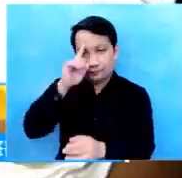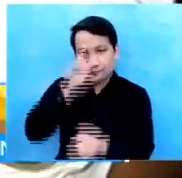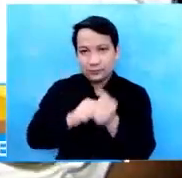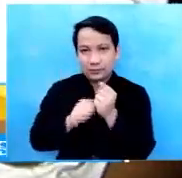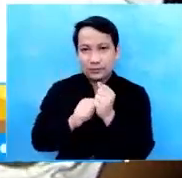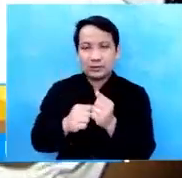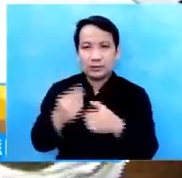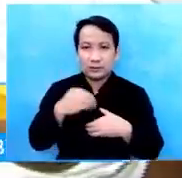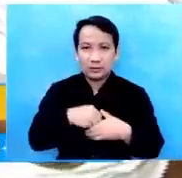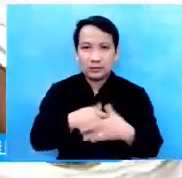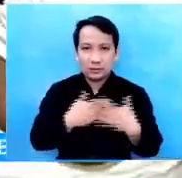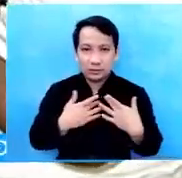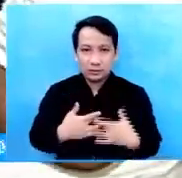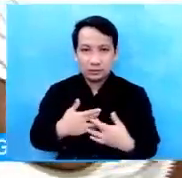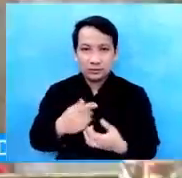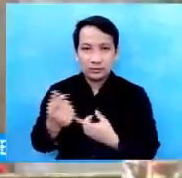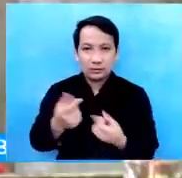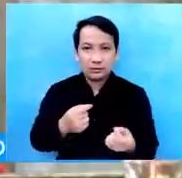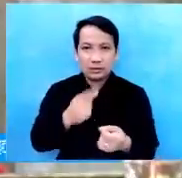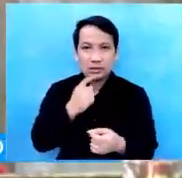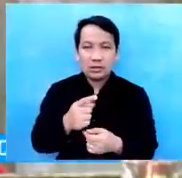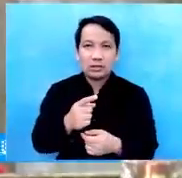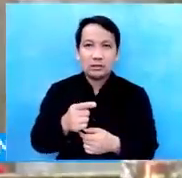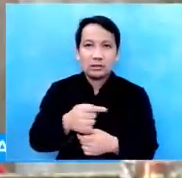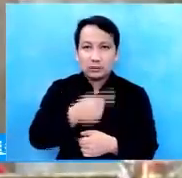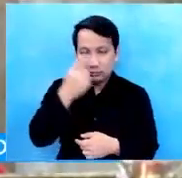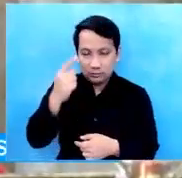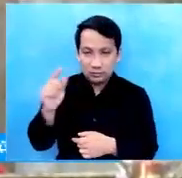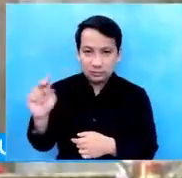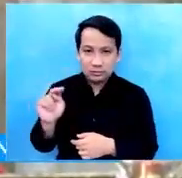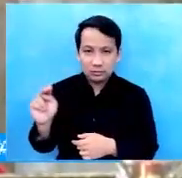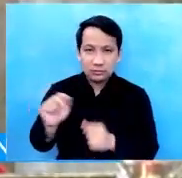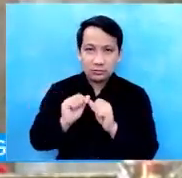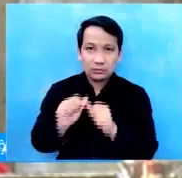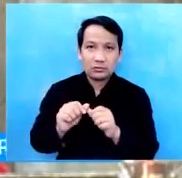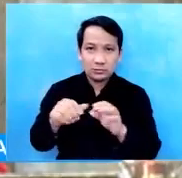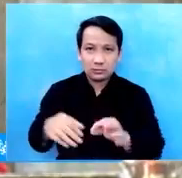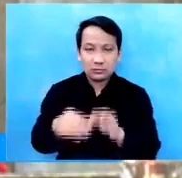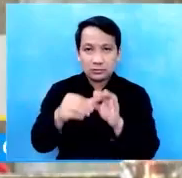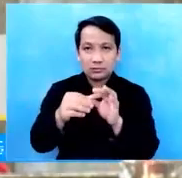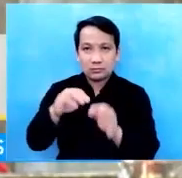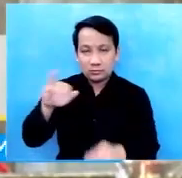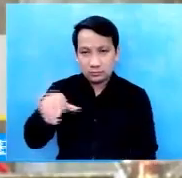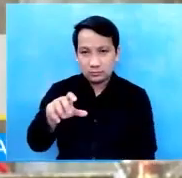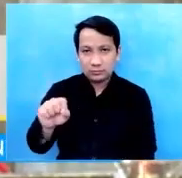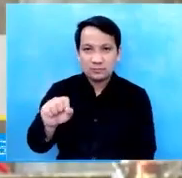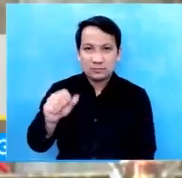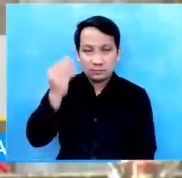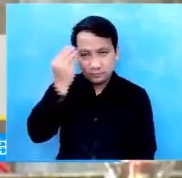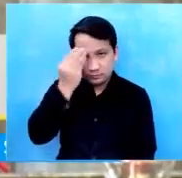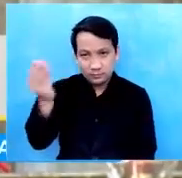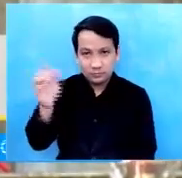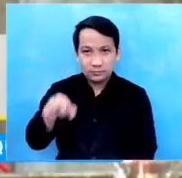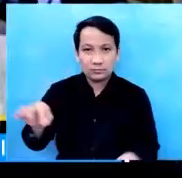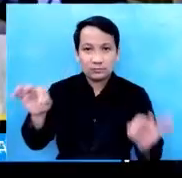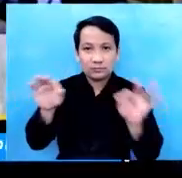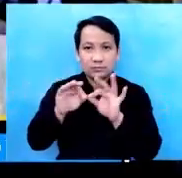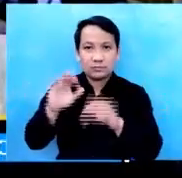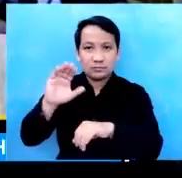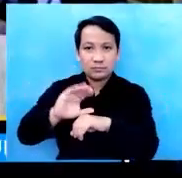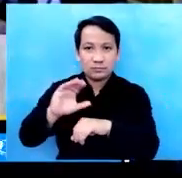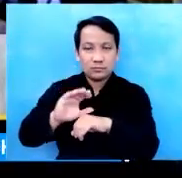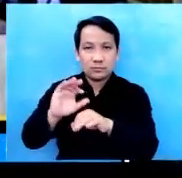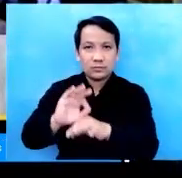namin, tutuparin po lang po na nasareno po yun. Sa misa ni Father Jun Sescon, pinaalala nito na ang kahalagahan ng simbang gabi